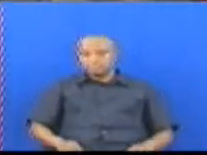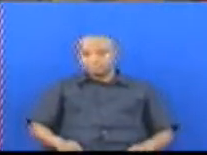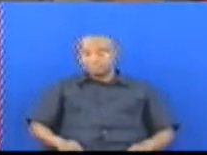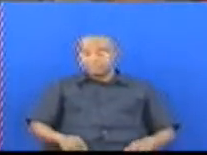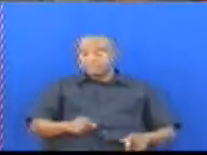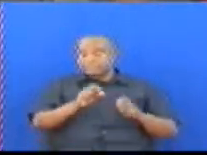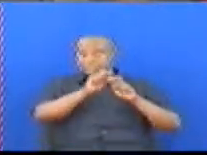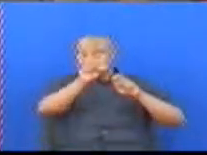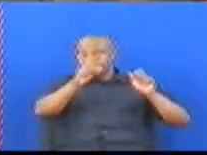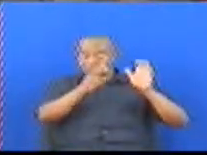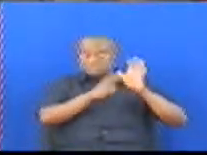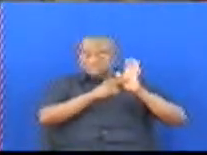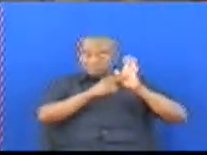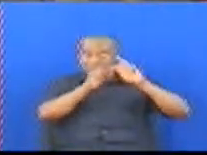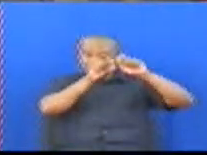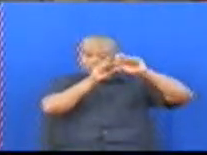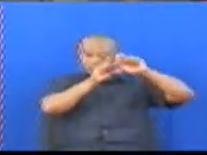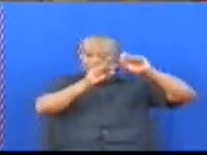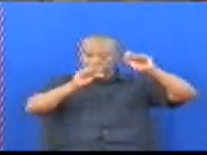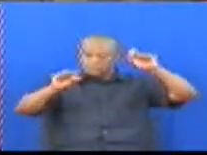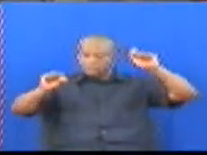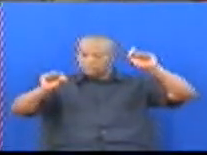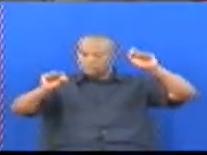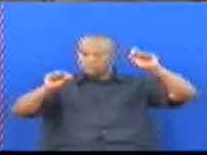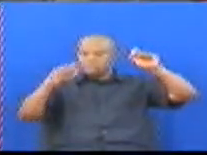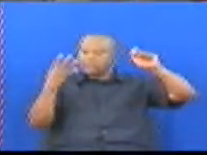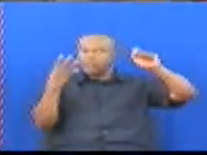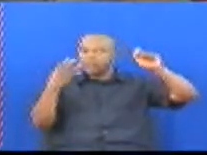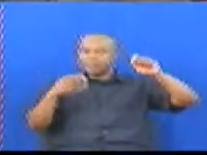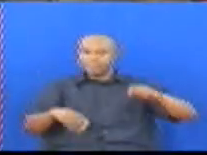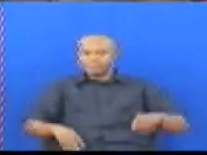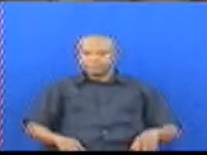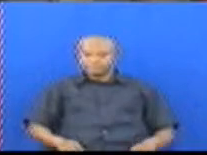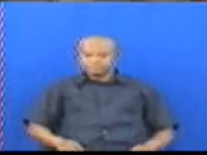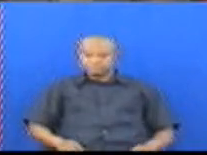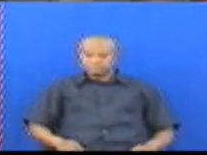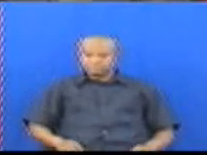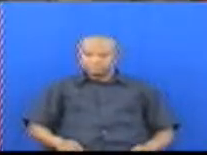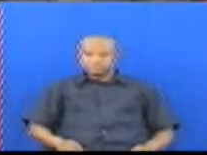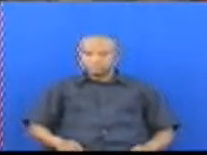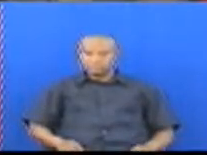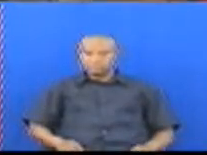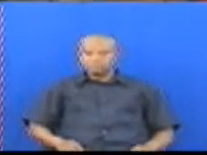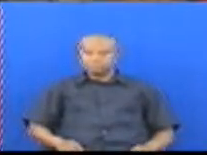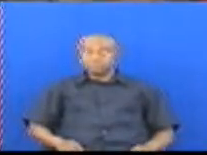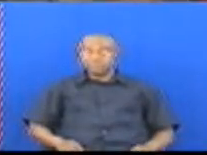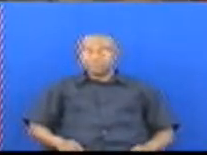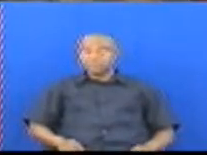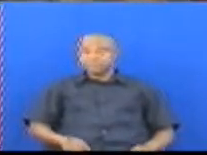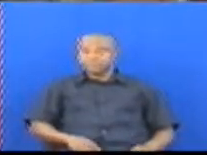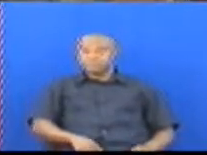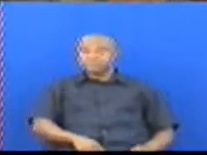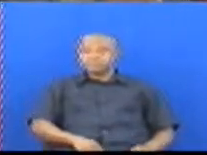cha 4. Kifungu hiki hata